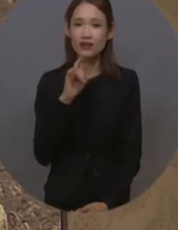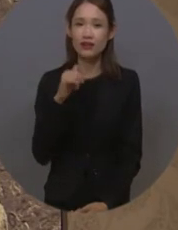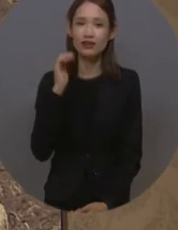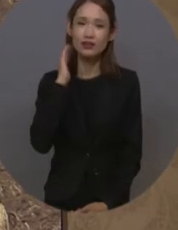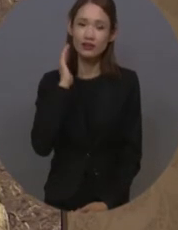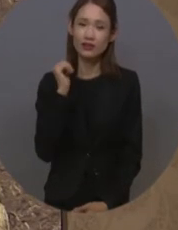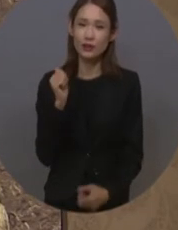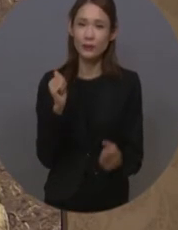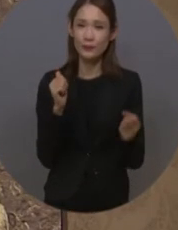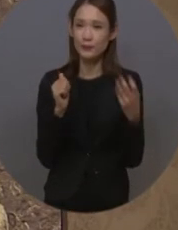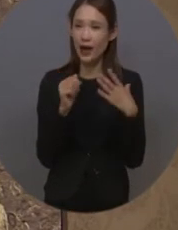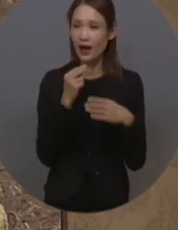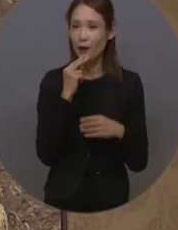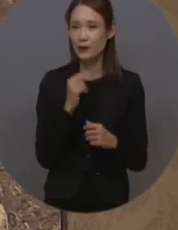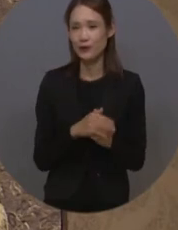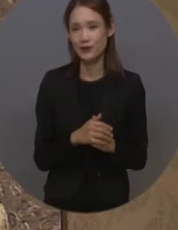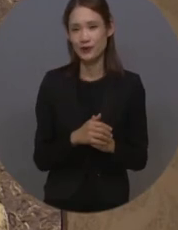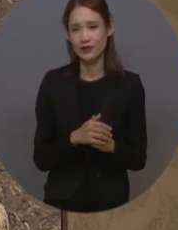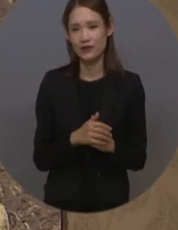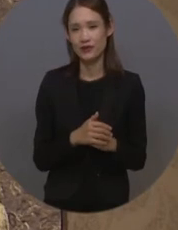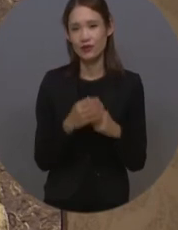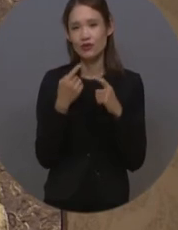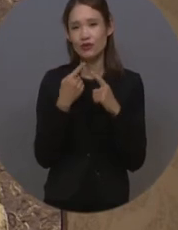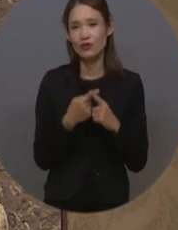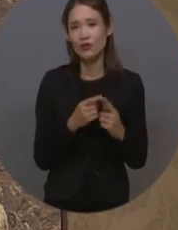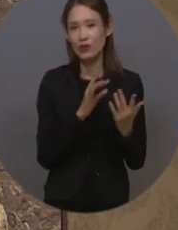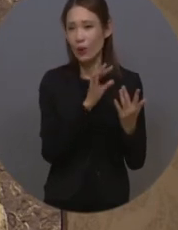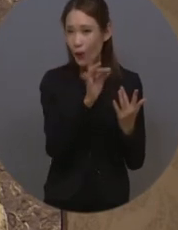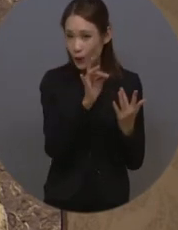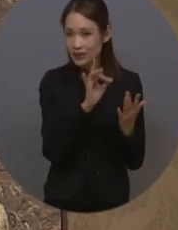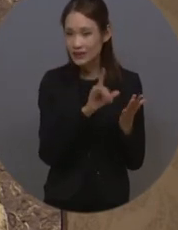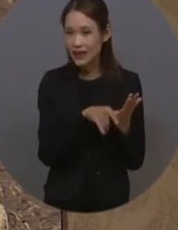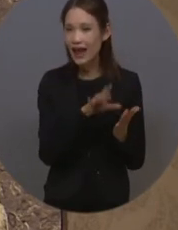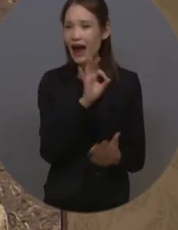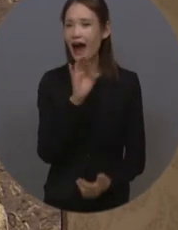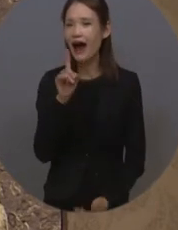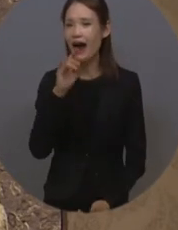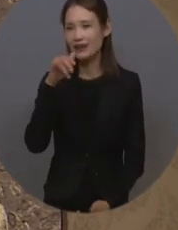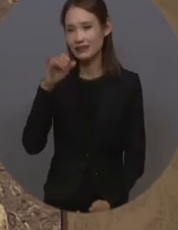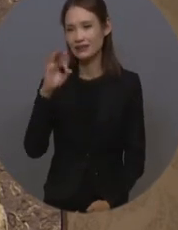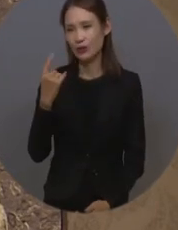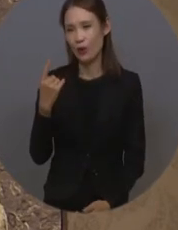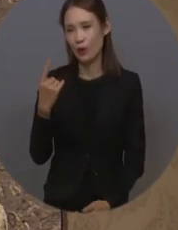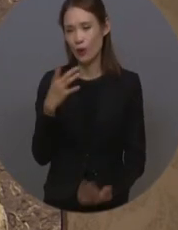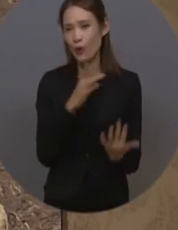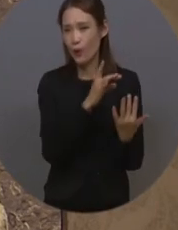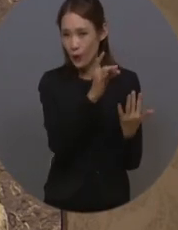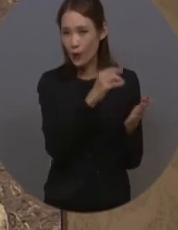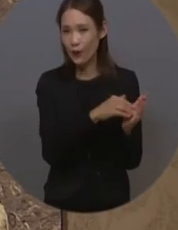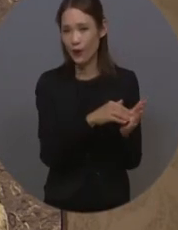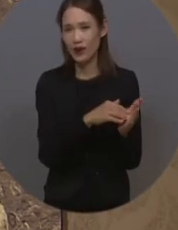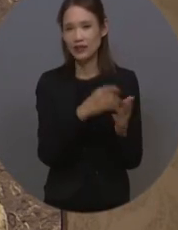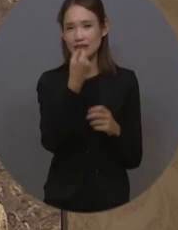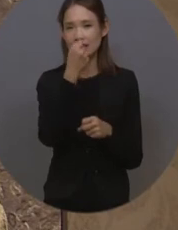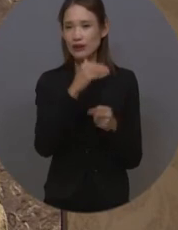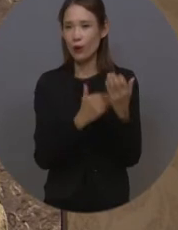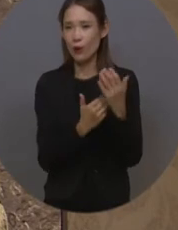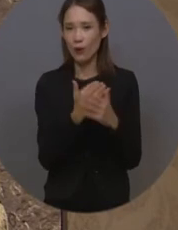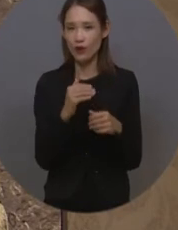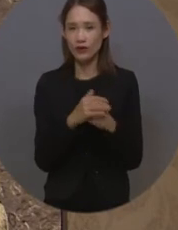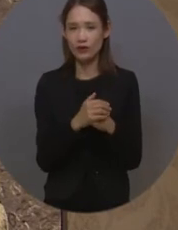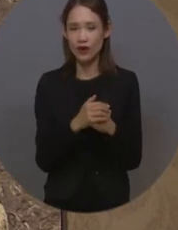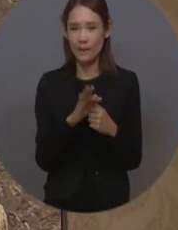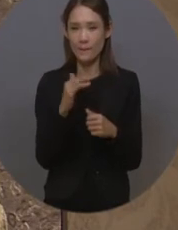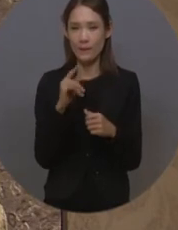대통령님은 말씀을 안 하신대요. 그 대신에 무조건 고를 때 꼭 아지오 구두를 꼭 골라서 그걸 신고 가신다는 거죠. 예, 판문점 가실